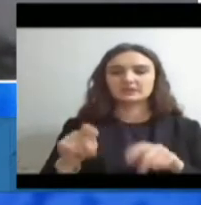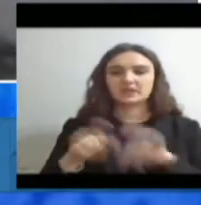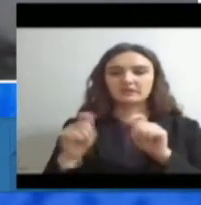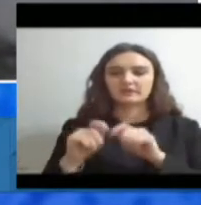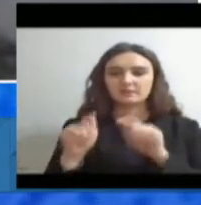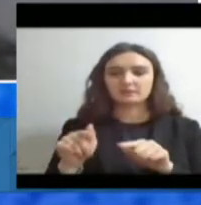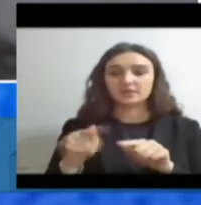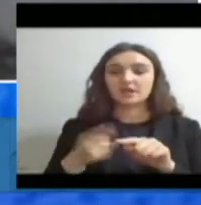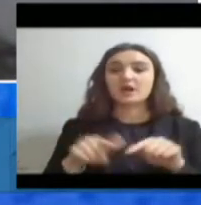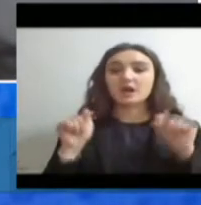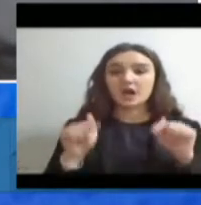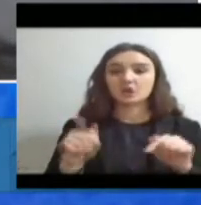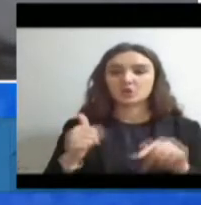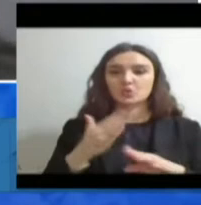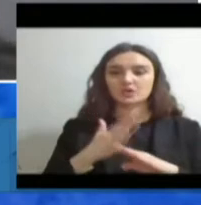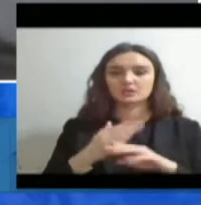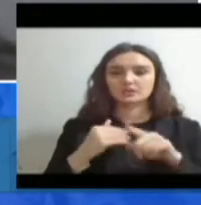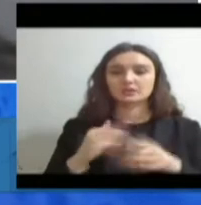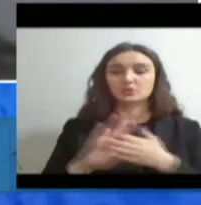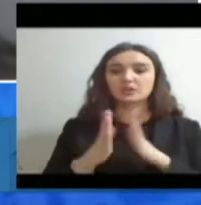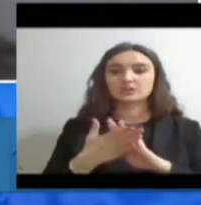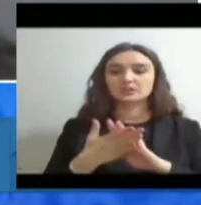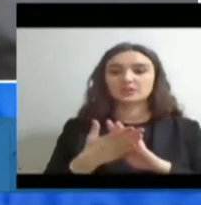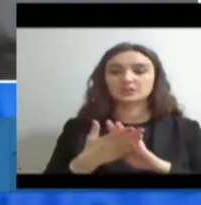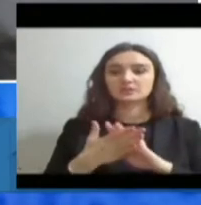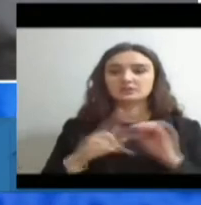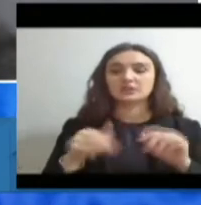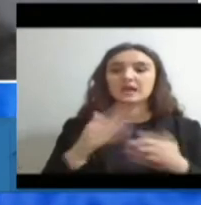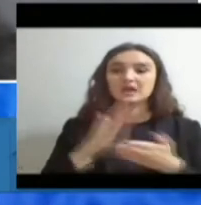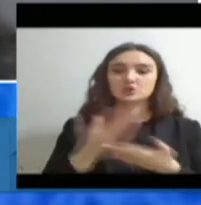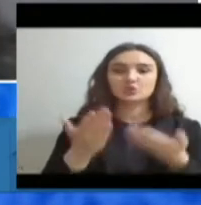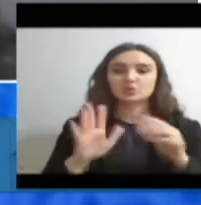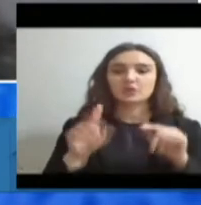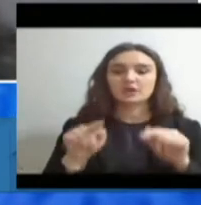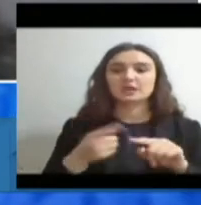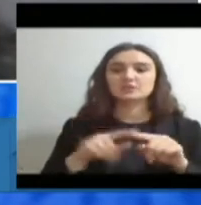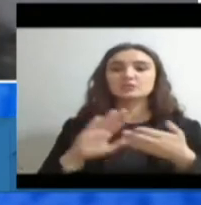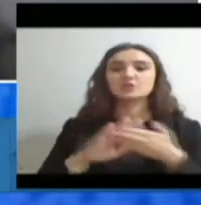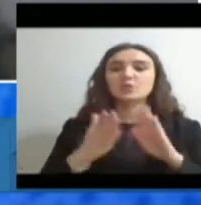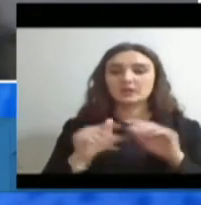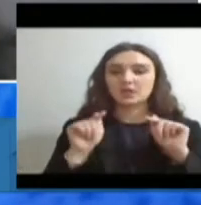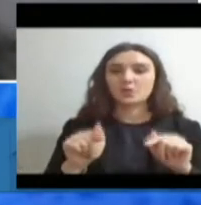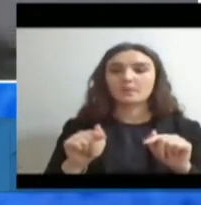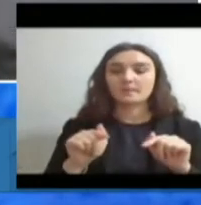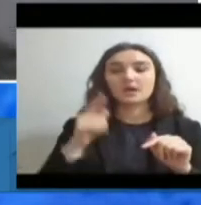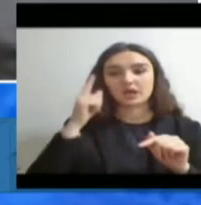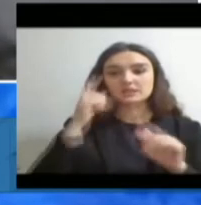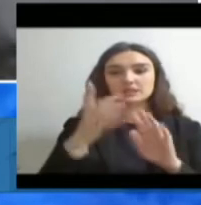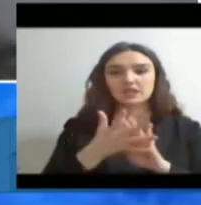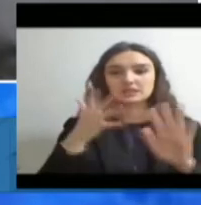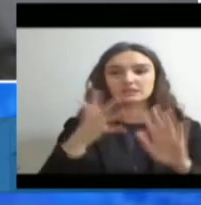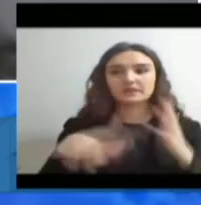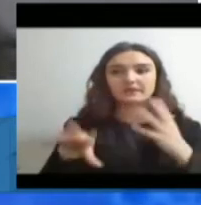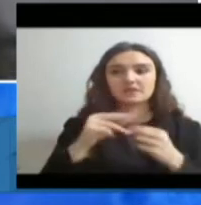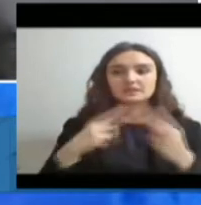აი, აქ როგორ არის სიტუაცია და არის თუ არა ეს მდგომარეობა გასააზრებელი ყველასათვის